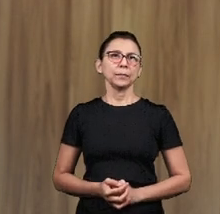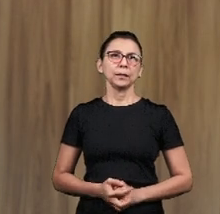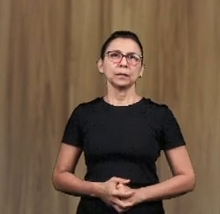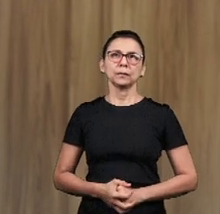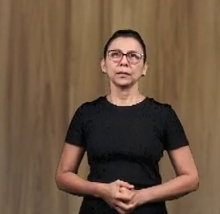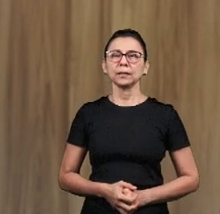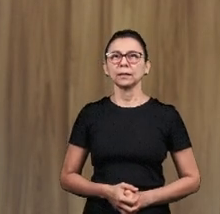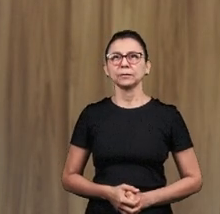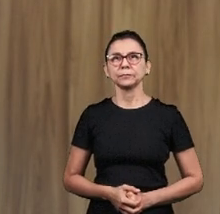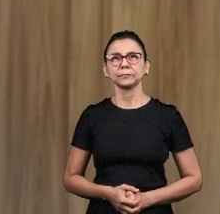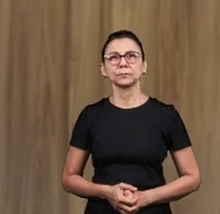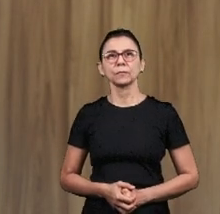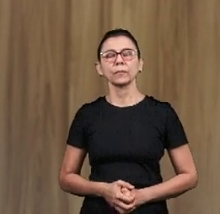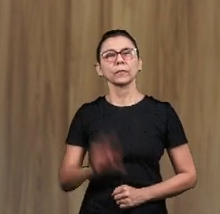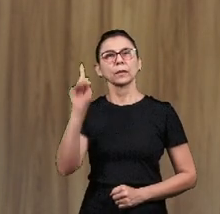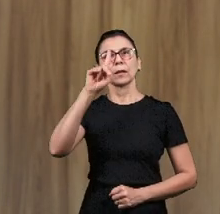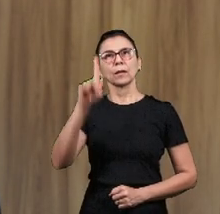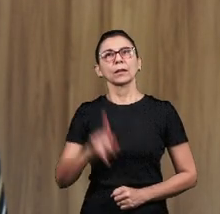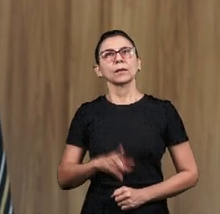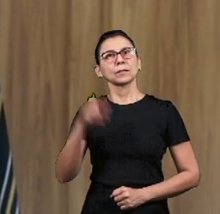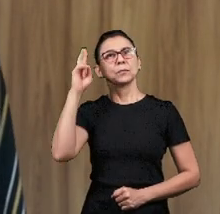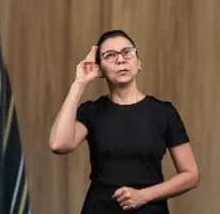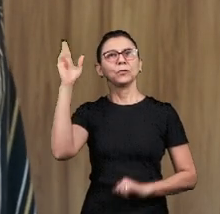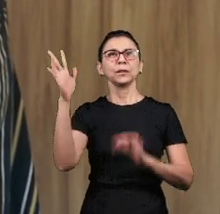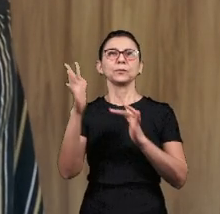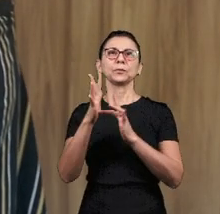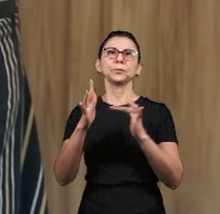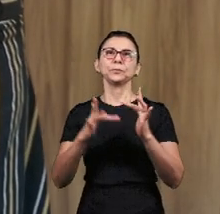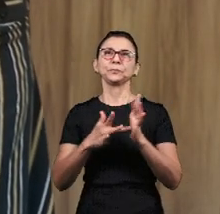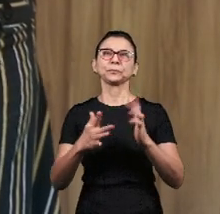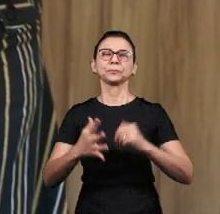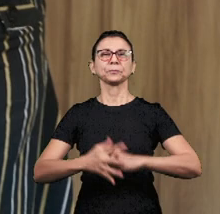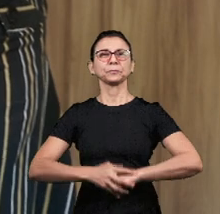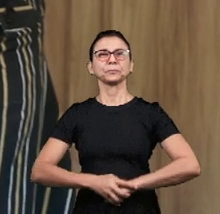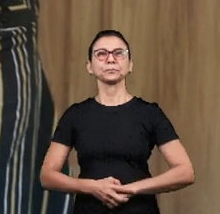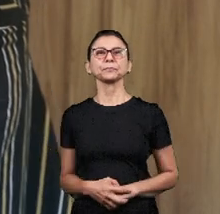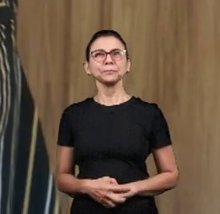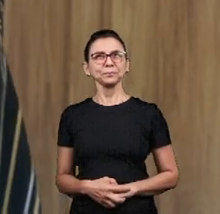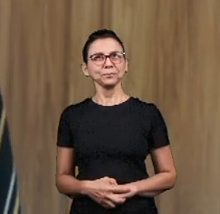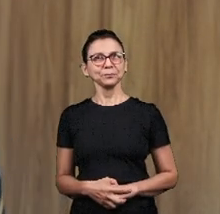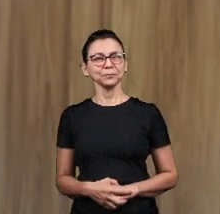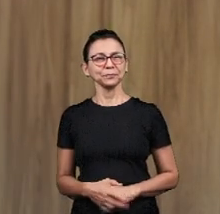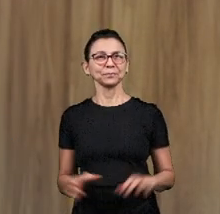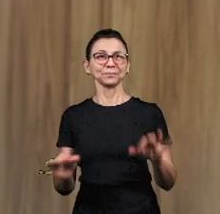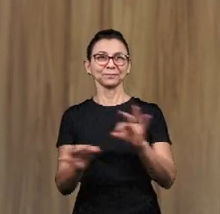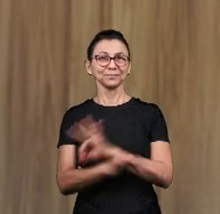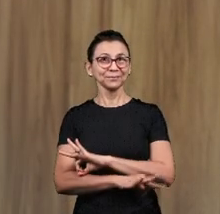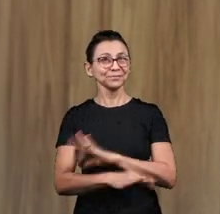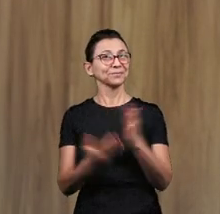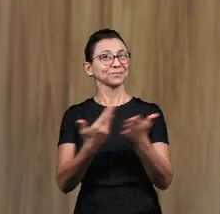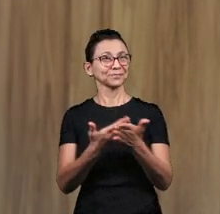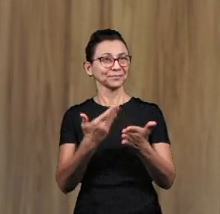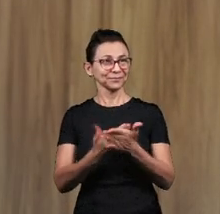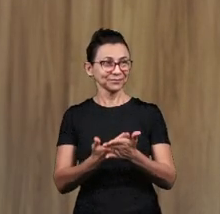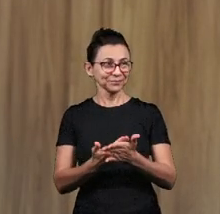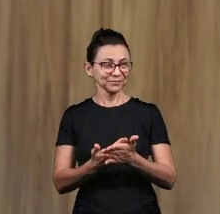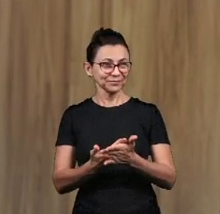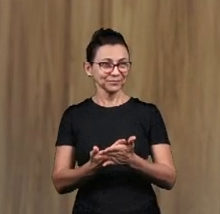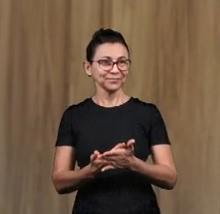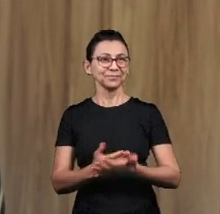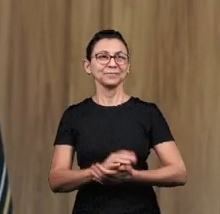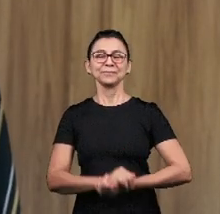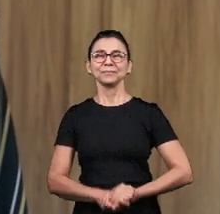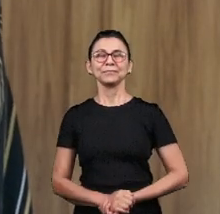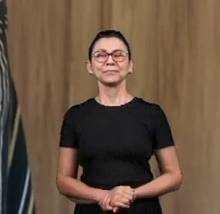Seigneur Jésus à tous les enfants intermédiaires et adolescents. Nous sommes prêts pour encore une étude. Avant, nous